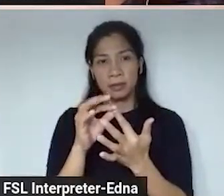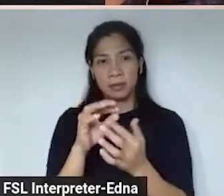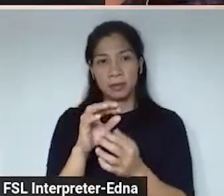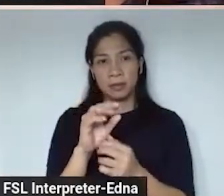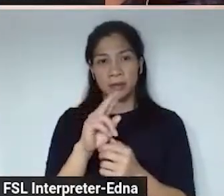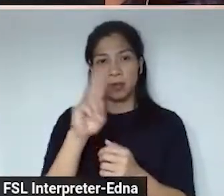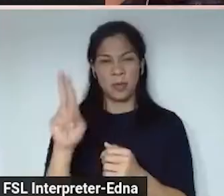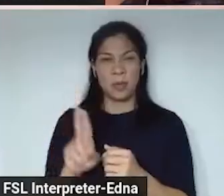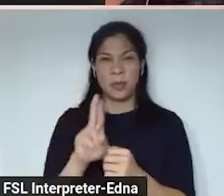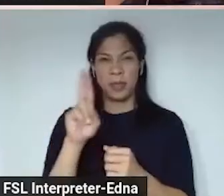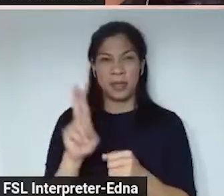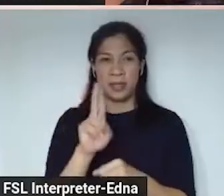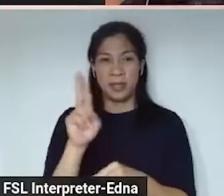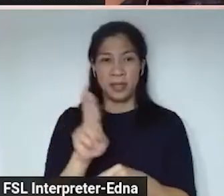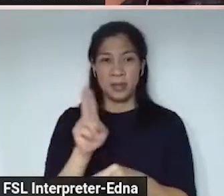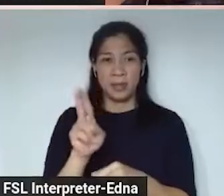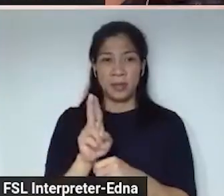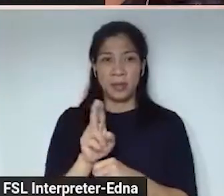mga